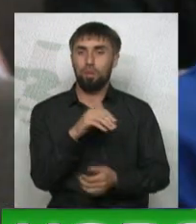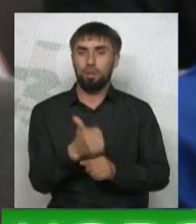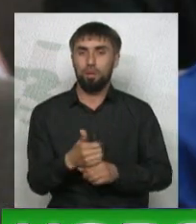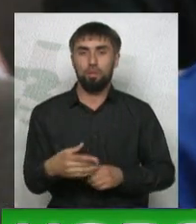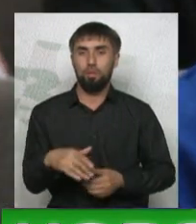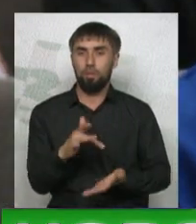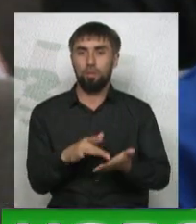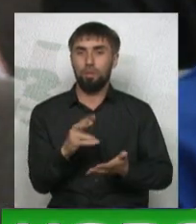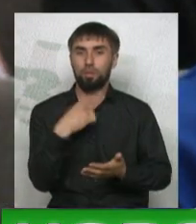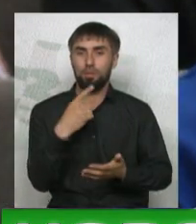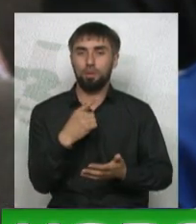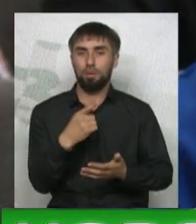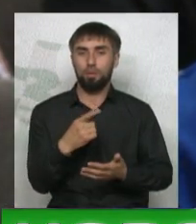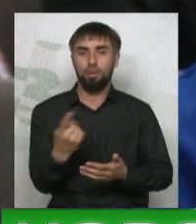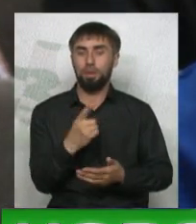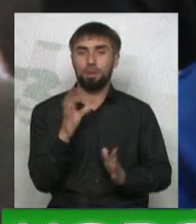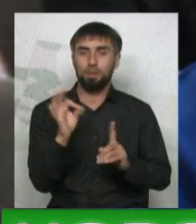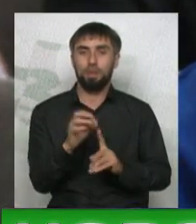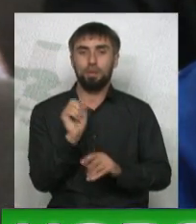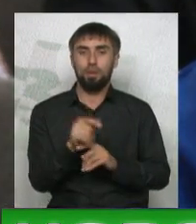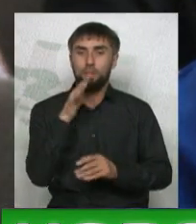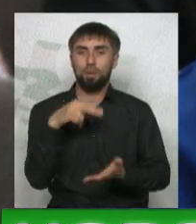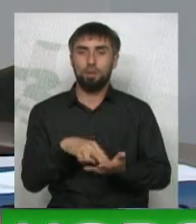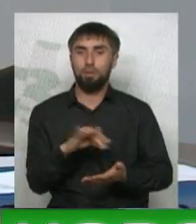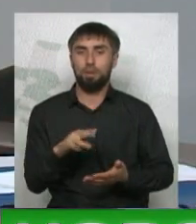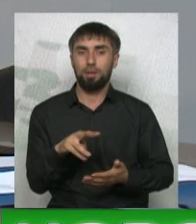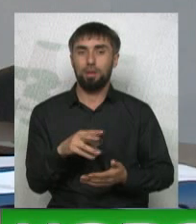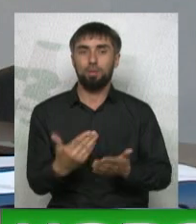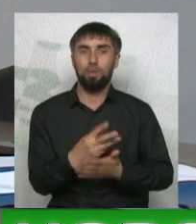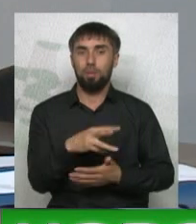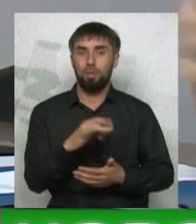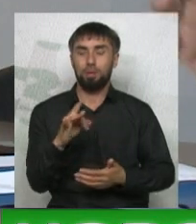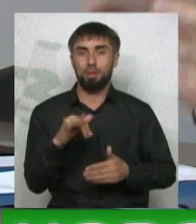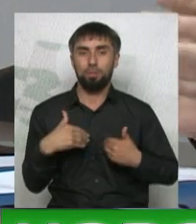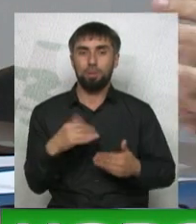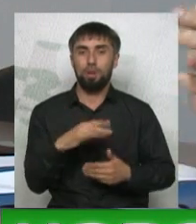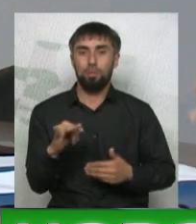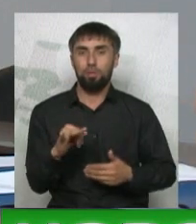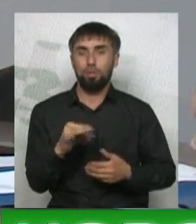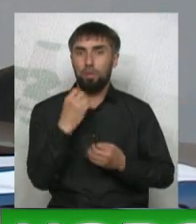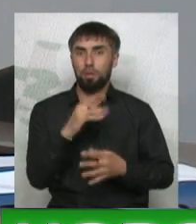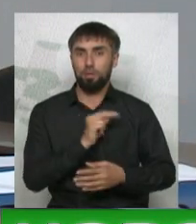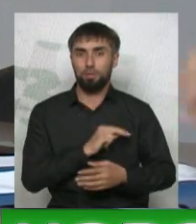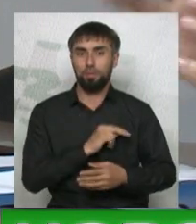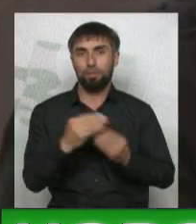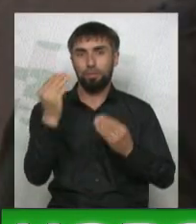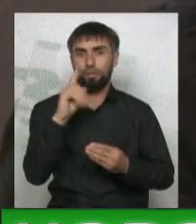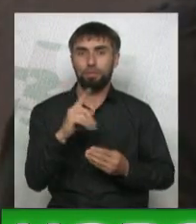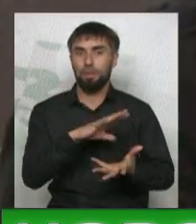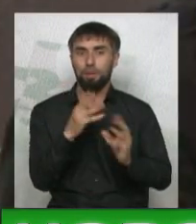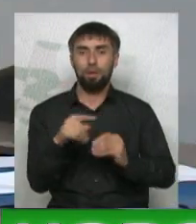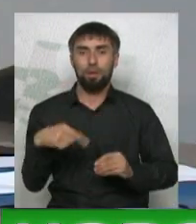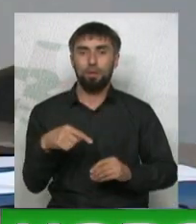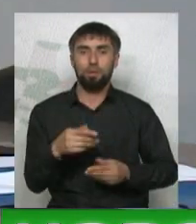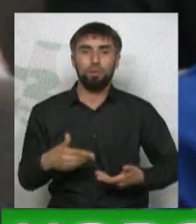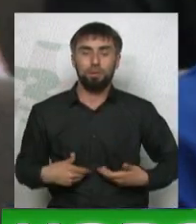Он отметил первостепенные цели и задачи, которые стоят перед новым мэром, и пожелал ему плодотворной работы. Напомню, что всего в